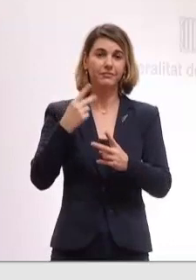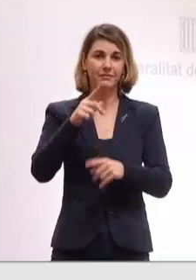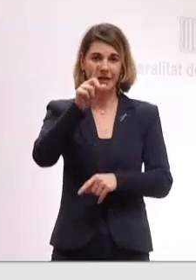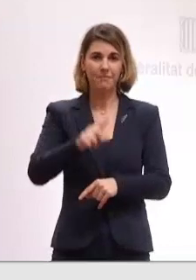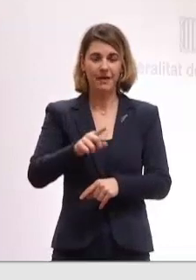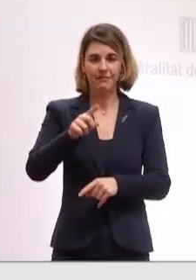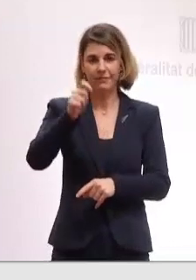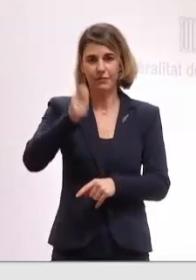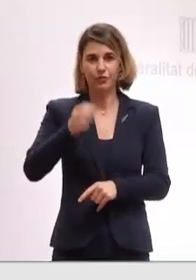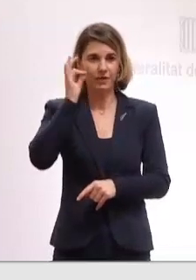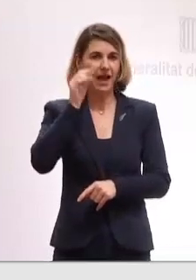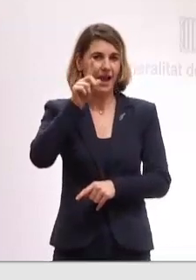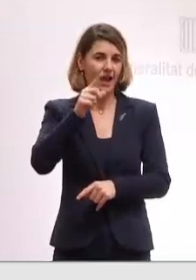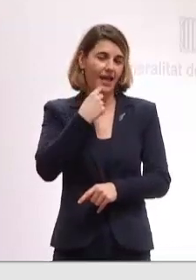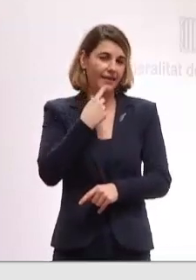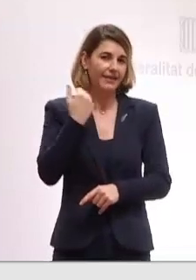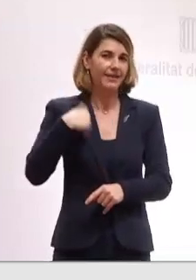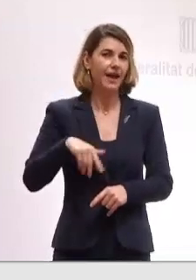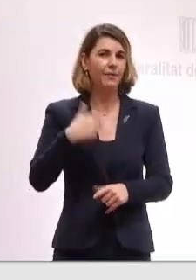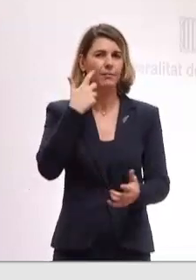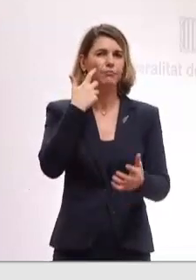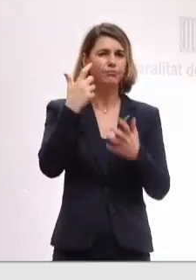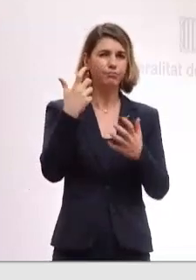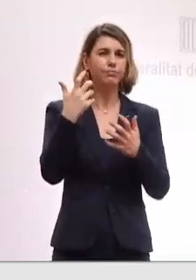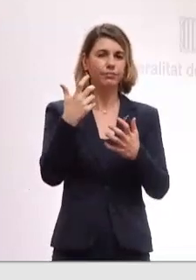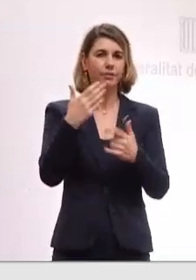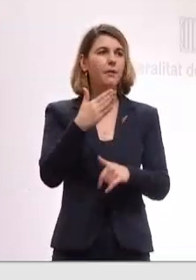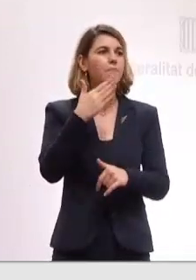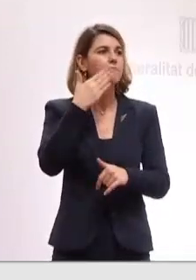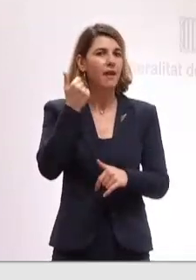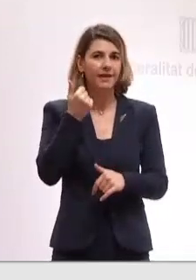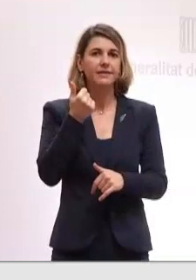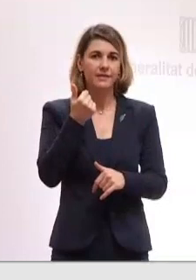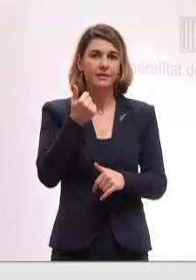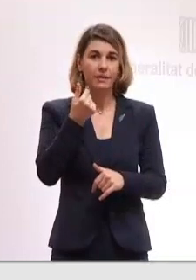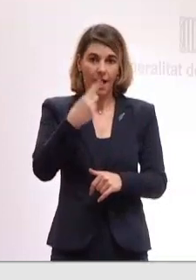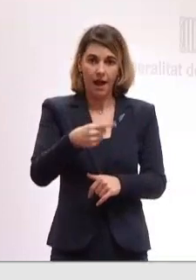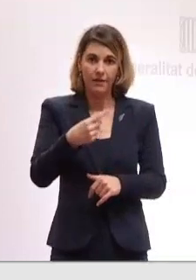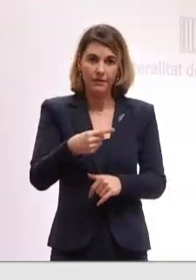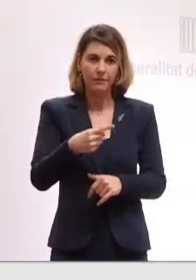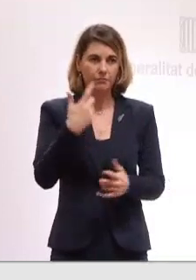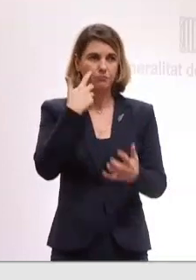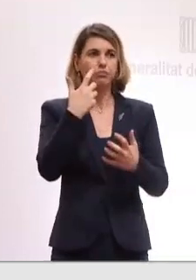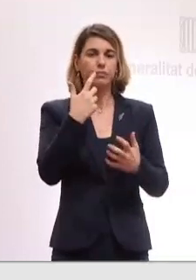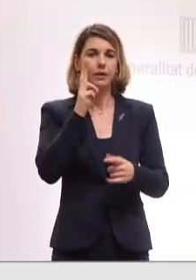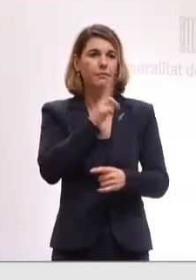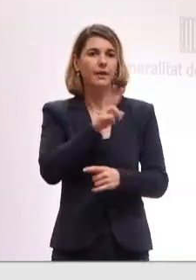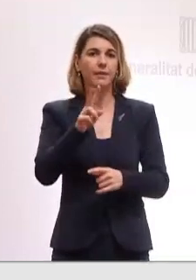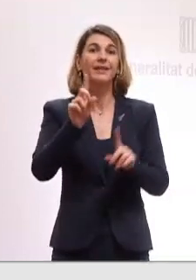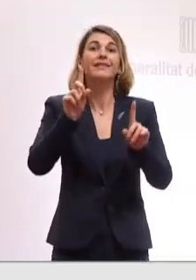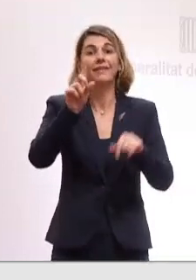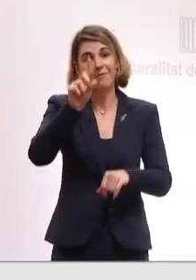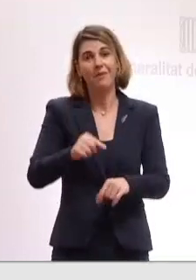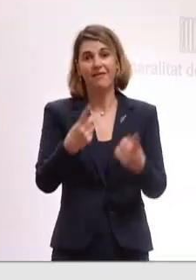la magistrada, que posi de relleu el que són els mèrits que els té i també les mancances que també les